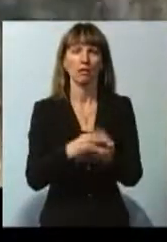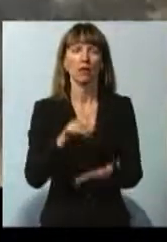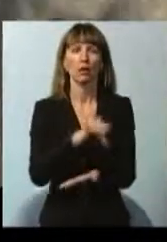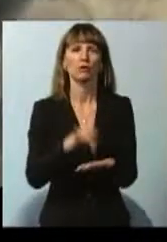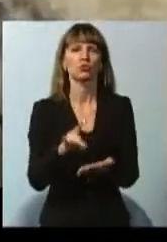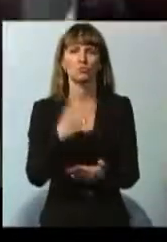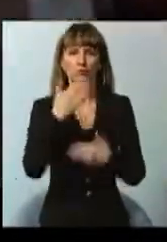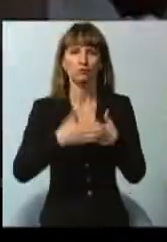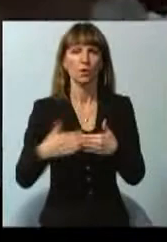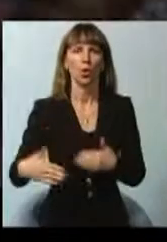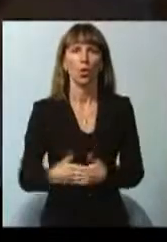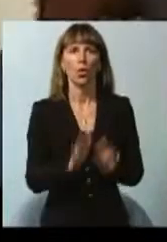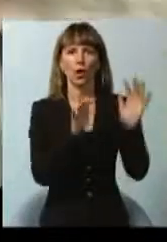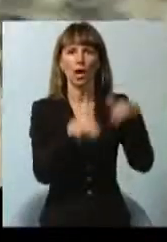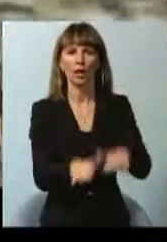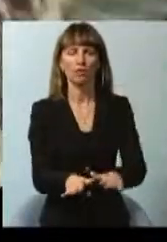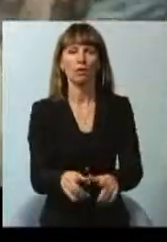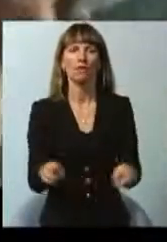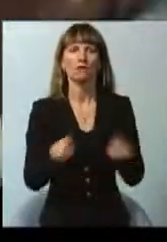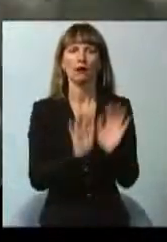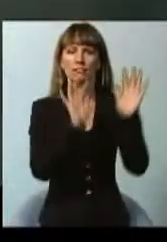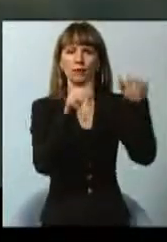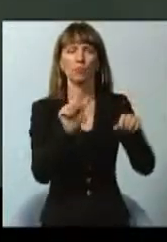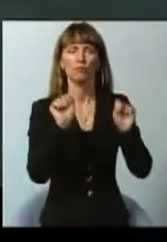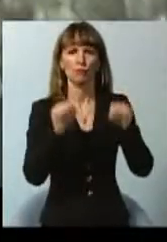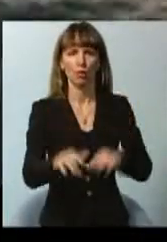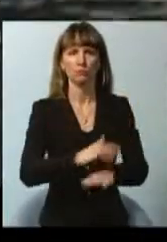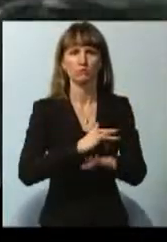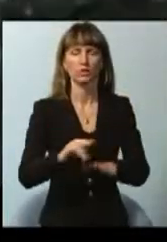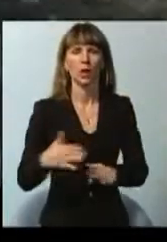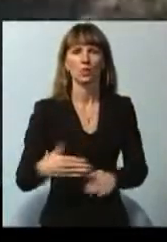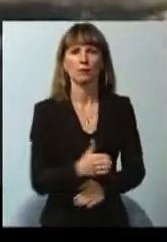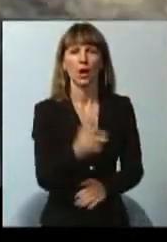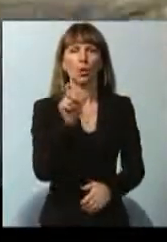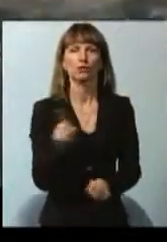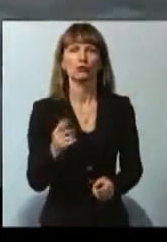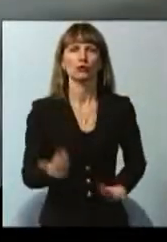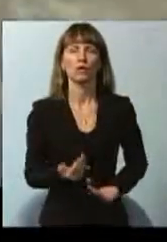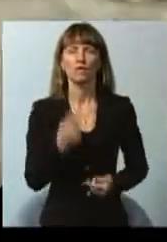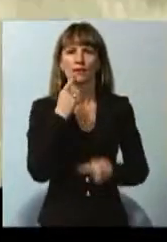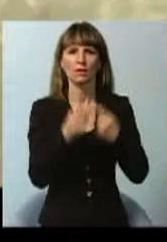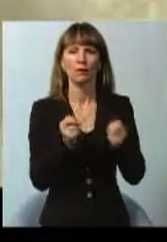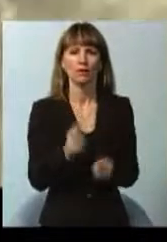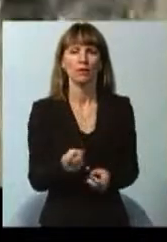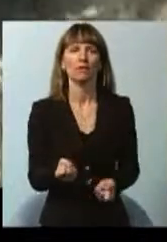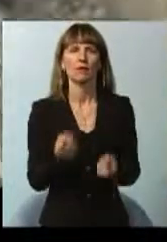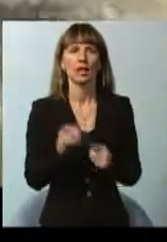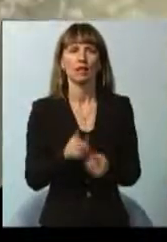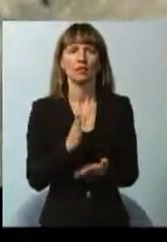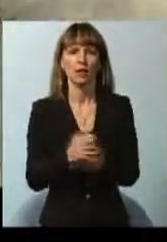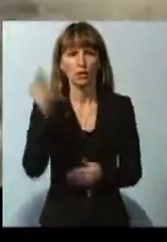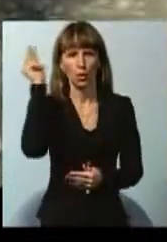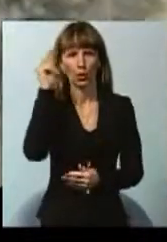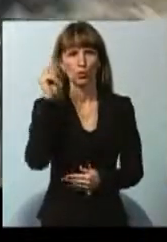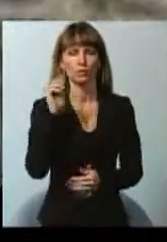знаходяться на березі океану. Така хвилька навіть може накрити усе узбережжя. Люди, що живуть в постійній небезпеці виникнення цього явища,